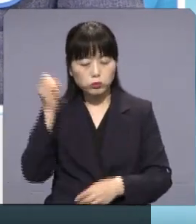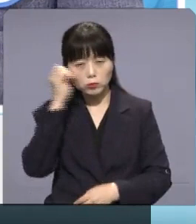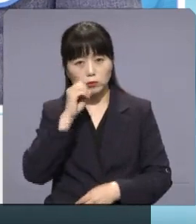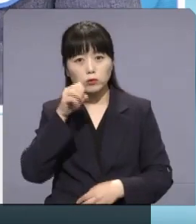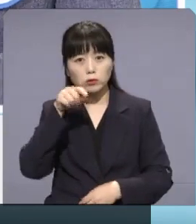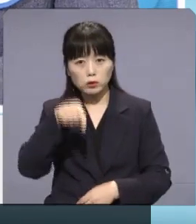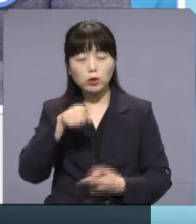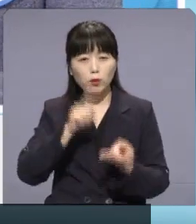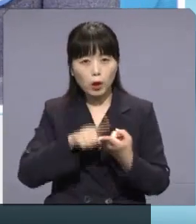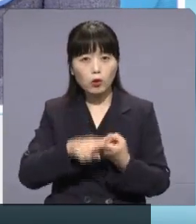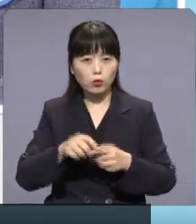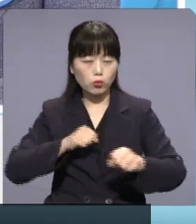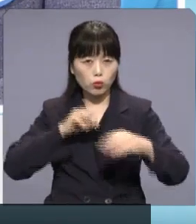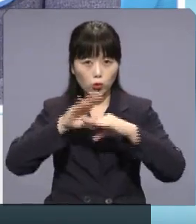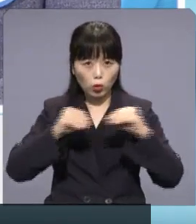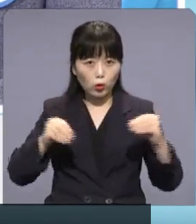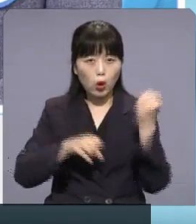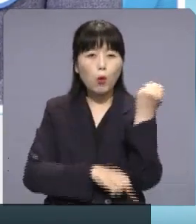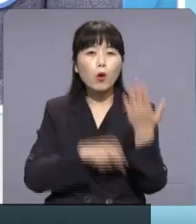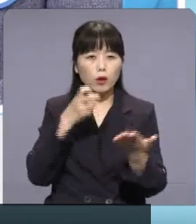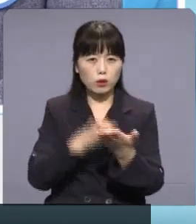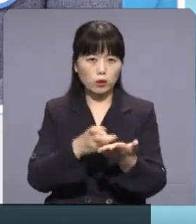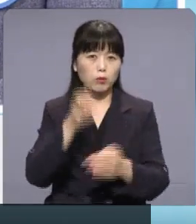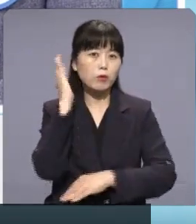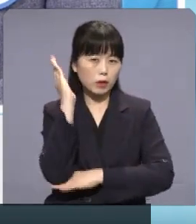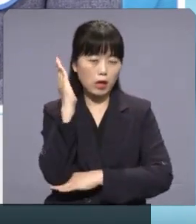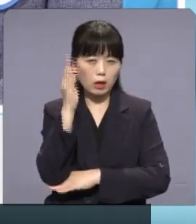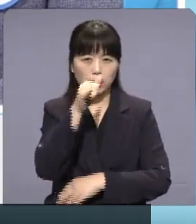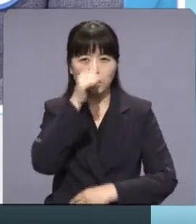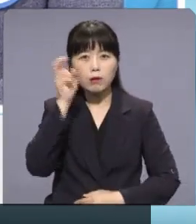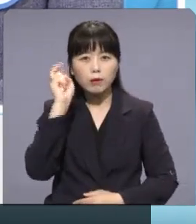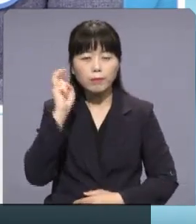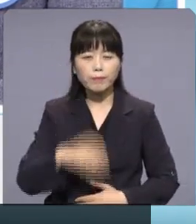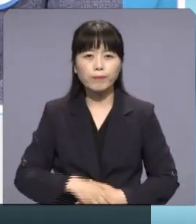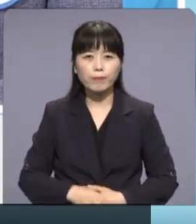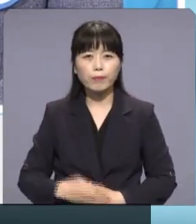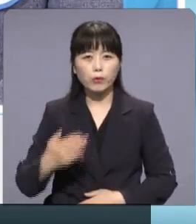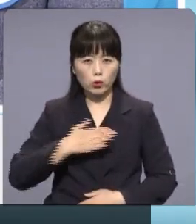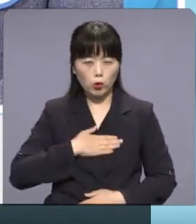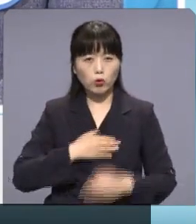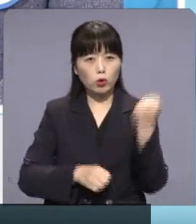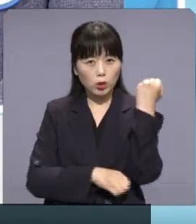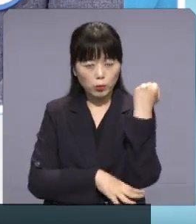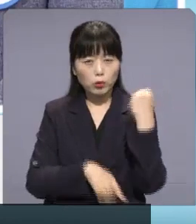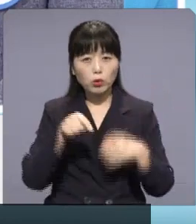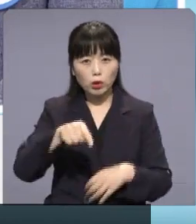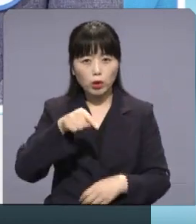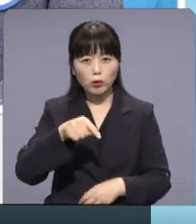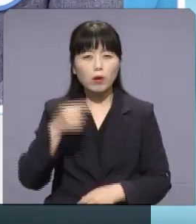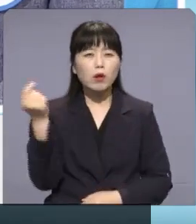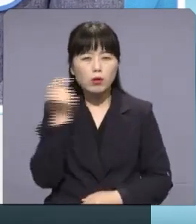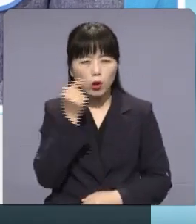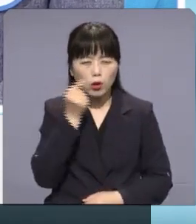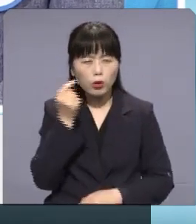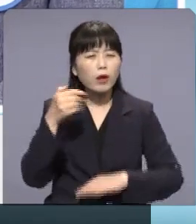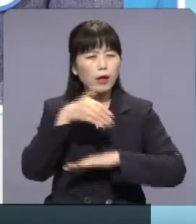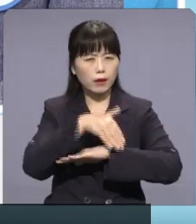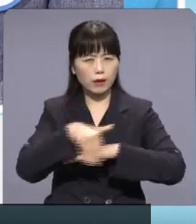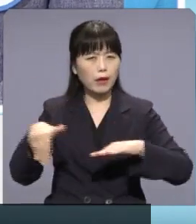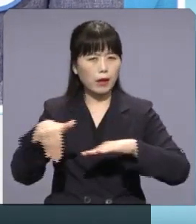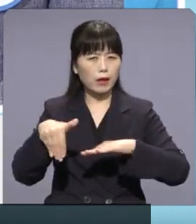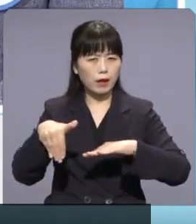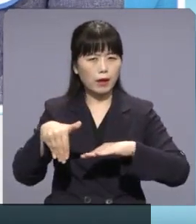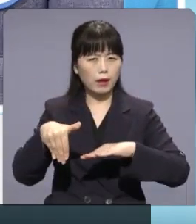되는 거 아니냐라는 원칙론적인 얘기를 한 것으로 보여집니다. 네. 근데 저는 기본적으로 이것은 철저하게 기획됐다라고 볼